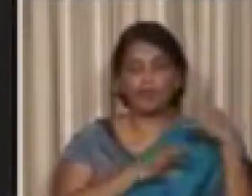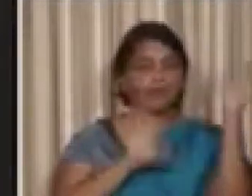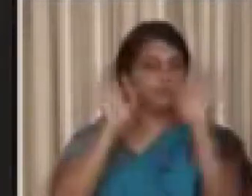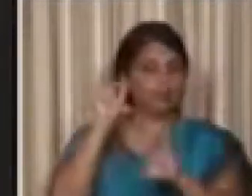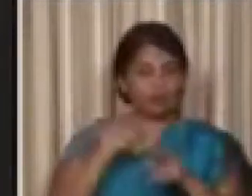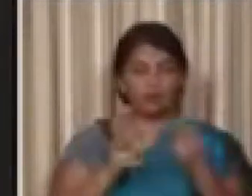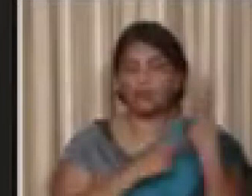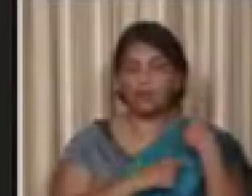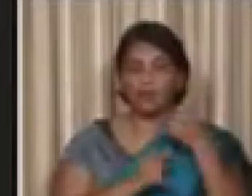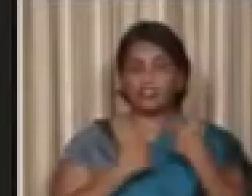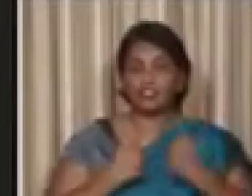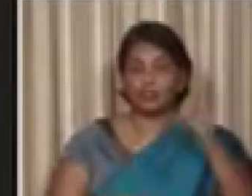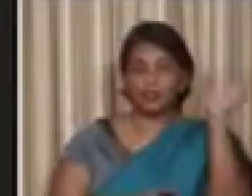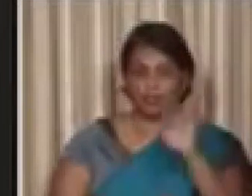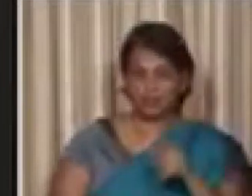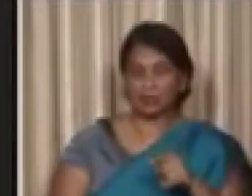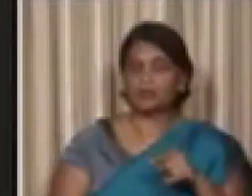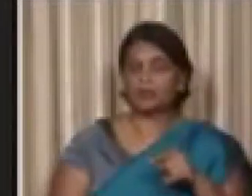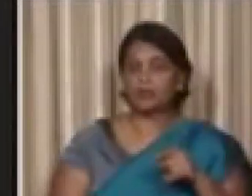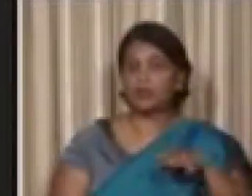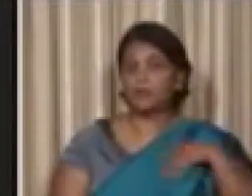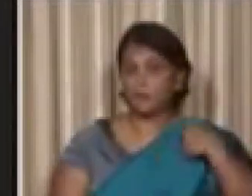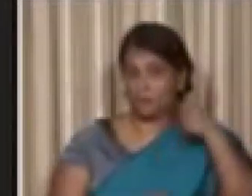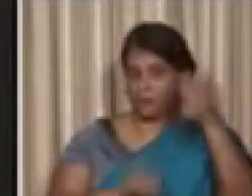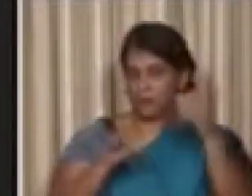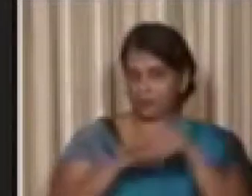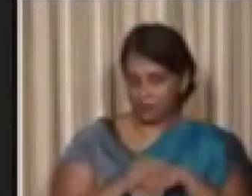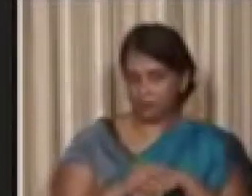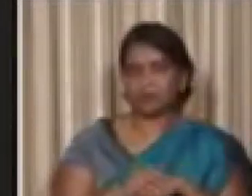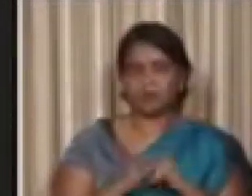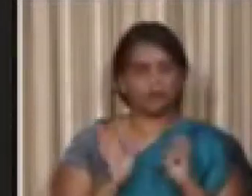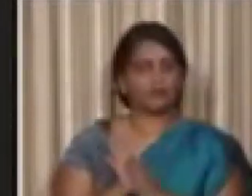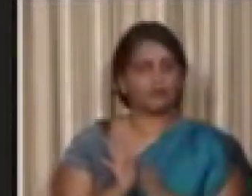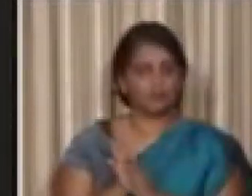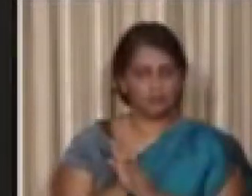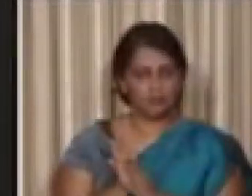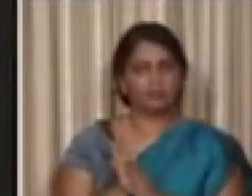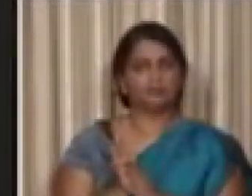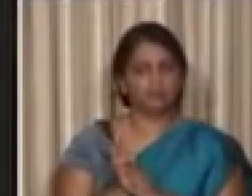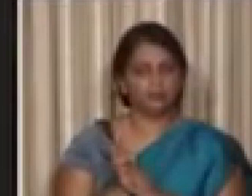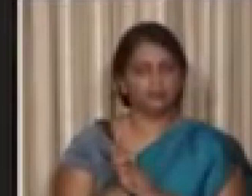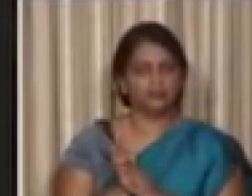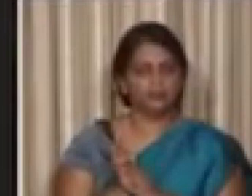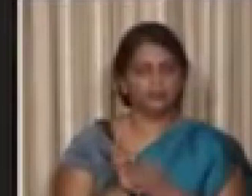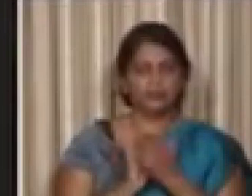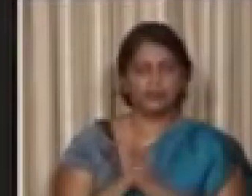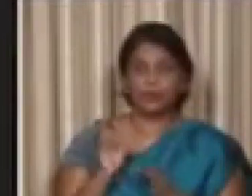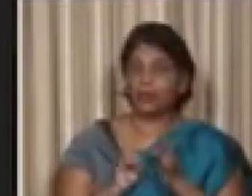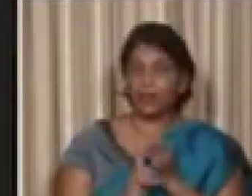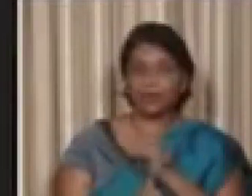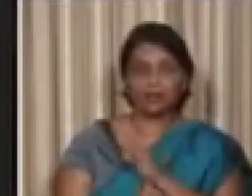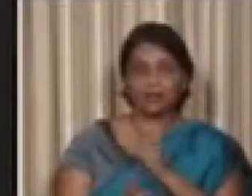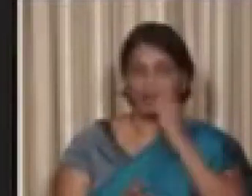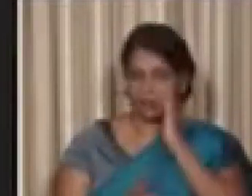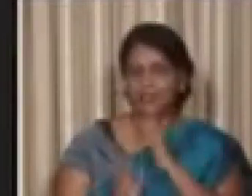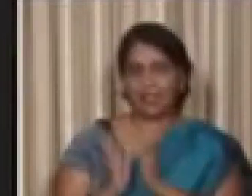ඒ තනතුරුපත් කරන එකත් ඒ වෙලාවේ හිටිය ඔබතුමාගේ ප්‍රධානත්වයෙන් තිබුණු කමිටුවකින් කරේ. ඒ වයිදි ඇමතිවරුන්ට සාමාන්‍ය සම්ප්‍රදාය